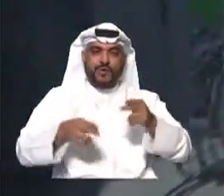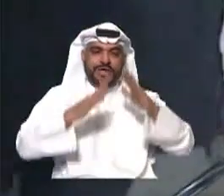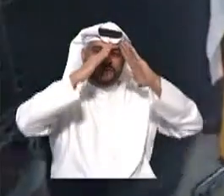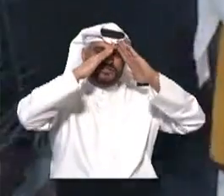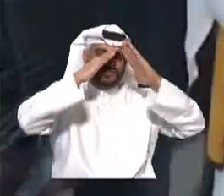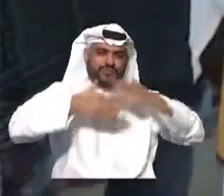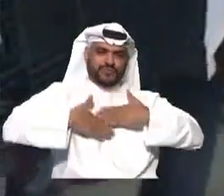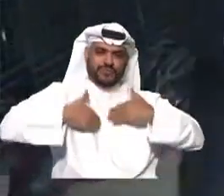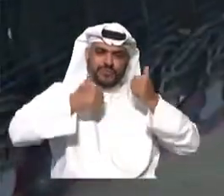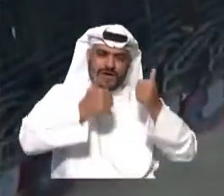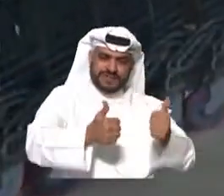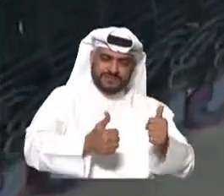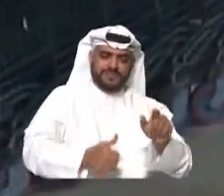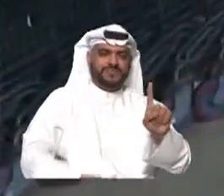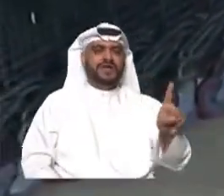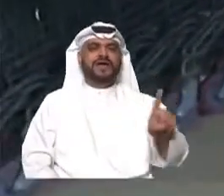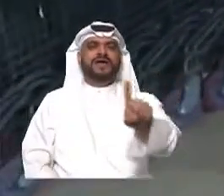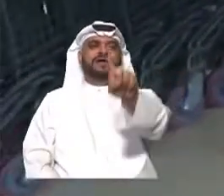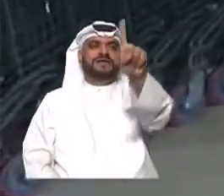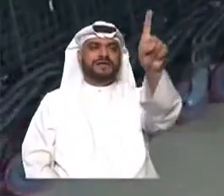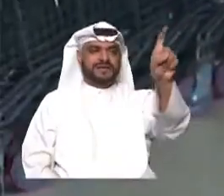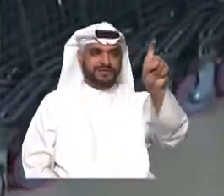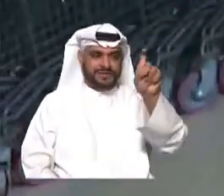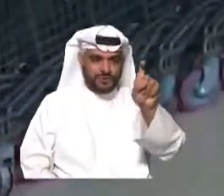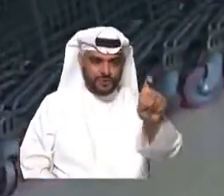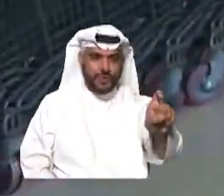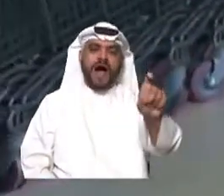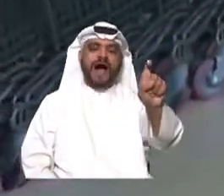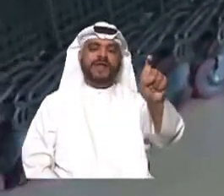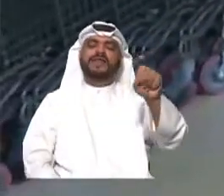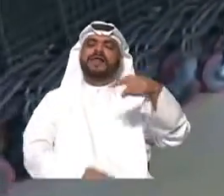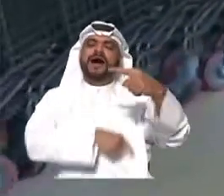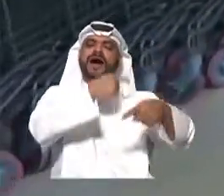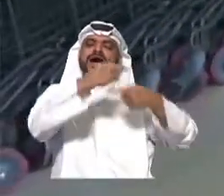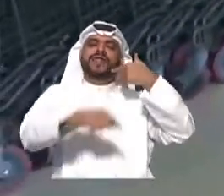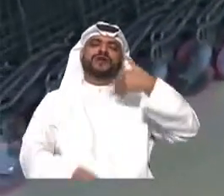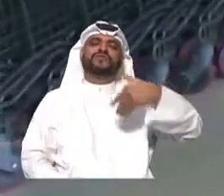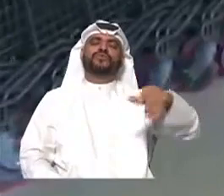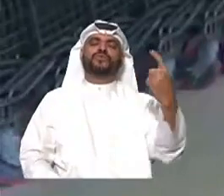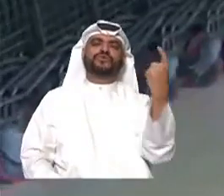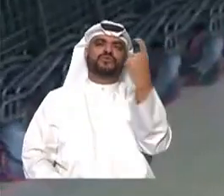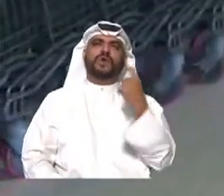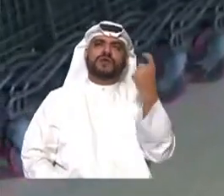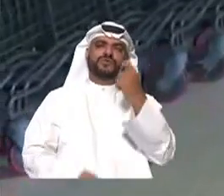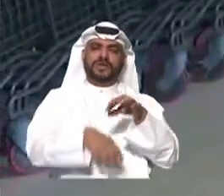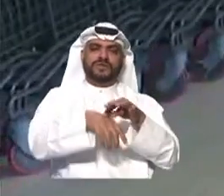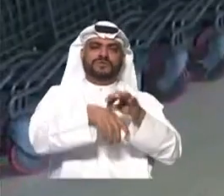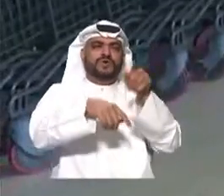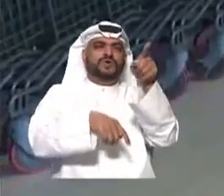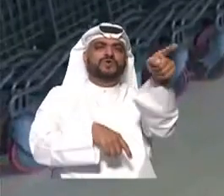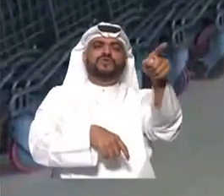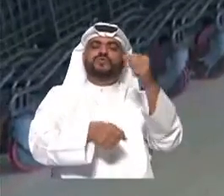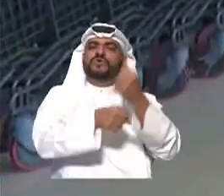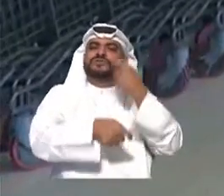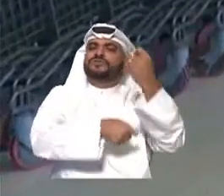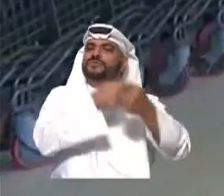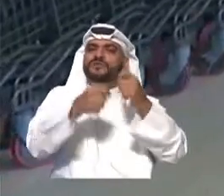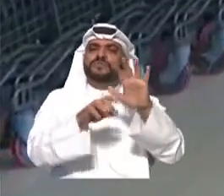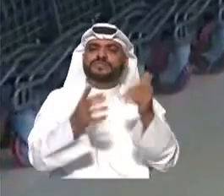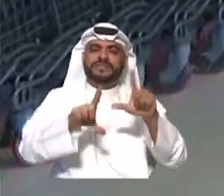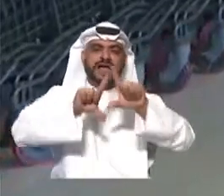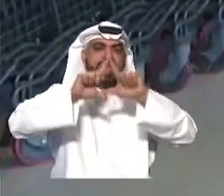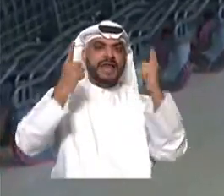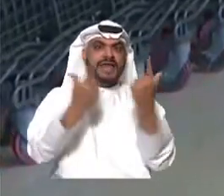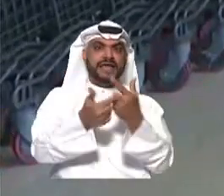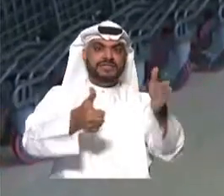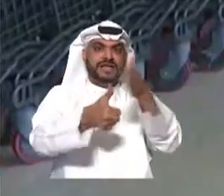الله. السؤال الذي دائما يعني يسألون فيه الناس، ما هو دور أو عمل اللجنة